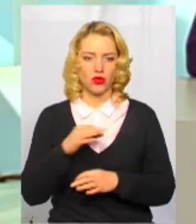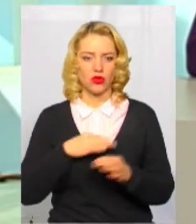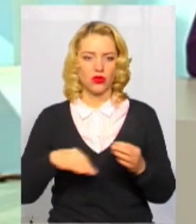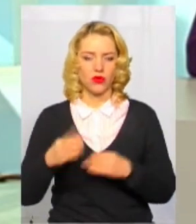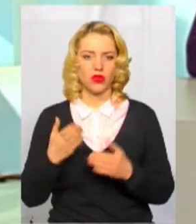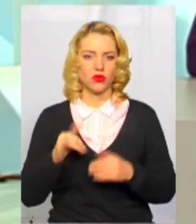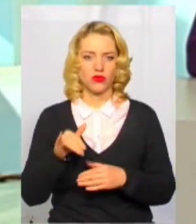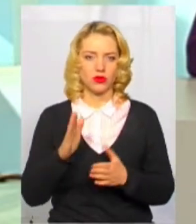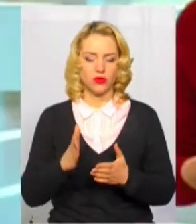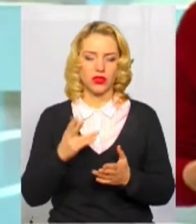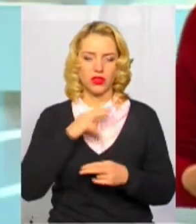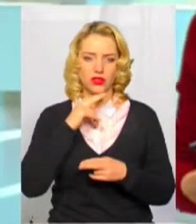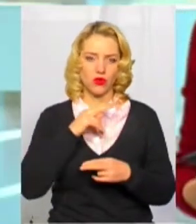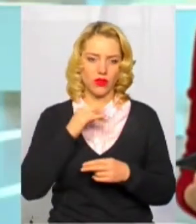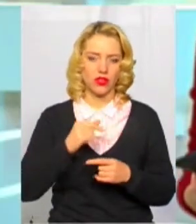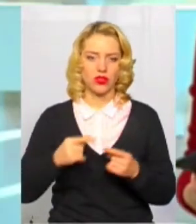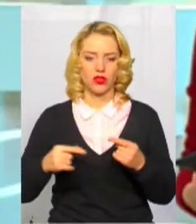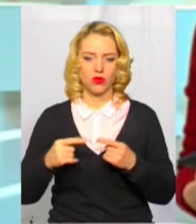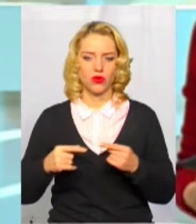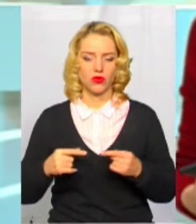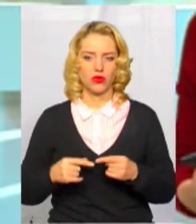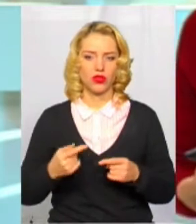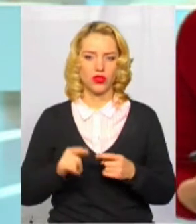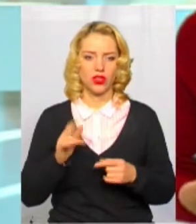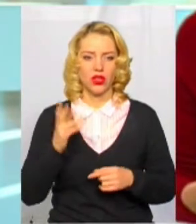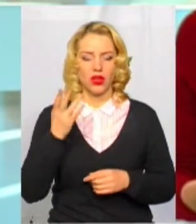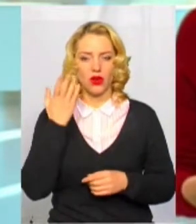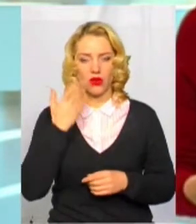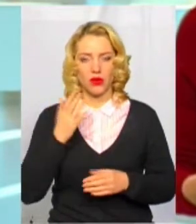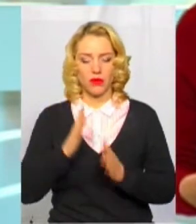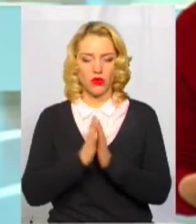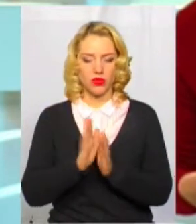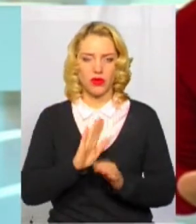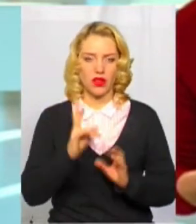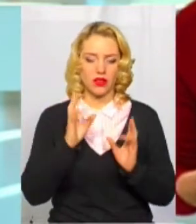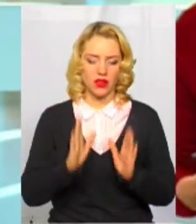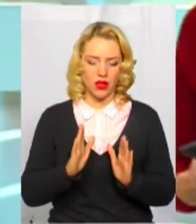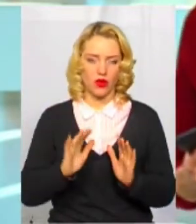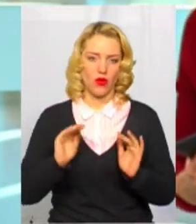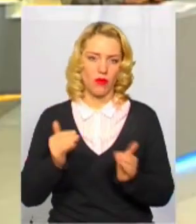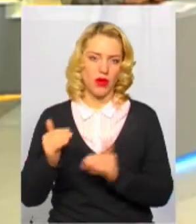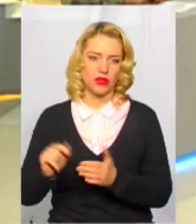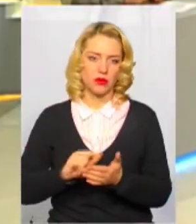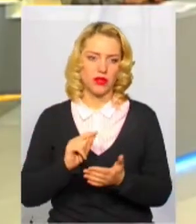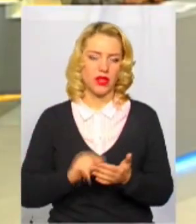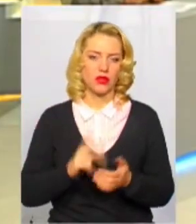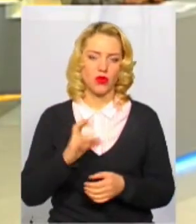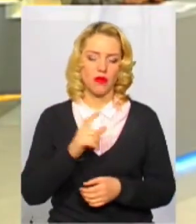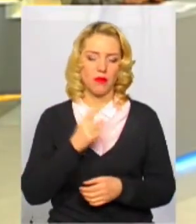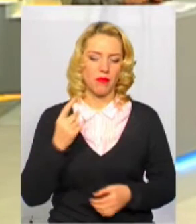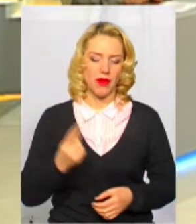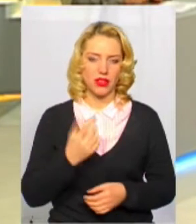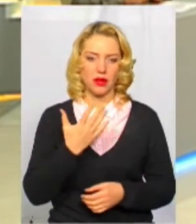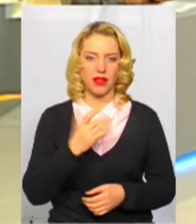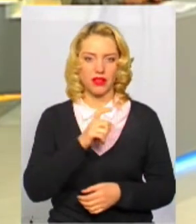будуть зауваження, уточнення, коли буде пані Світлана відповідати, прошу долучайтеся, не лише обмежуйтесь питаннями, але не в перші 5 хвилин, бо